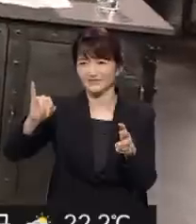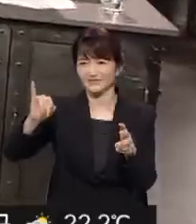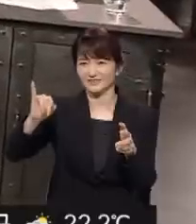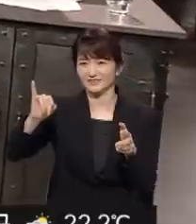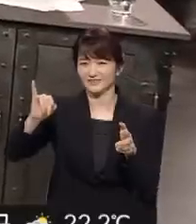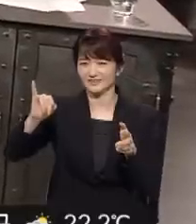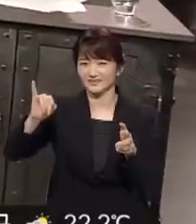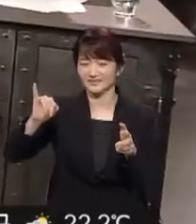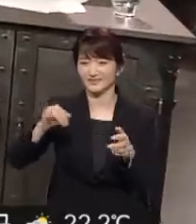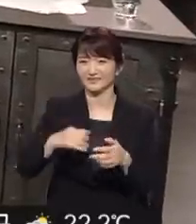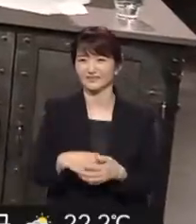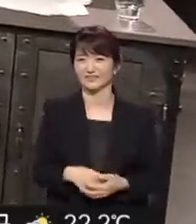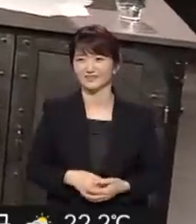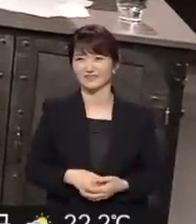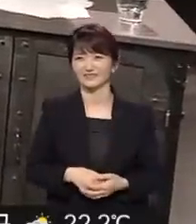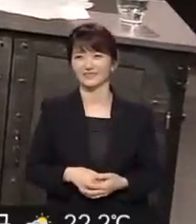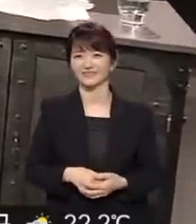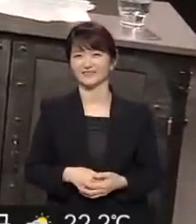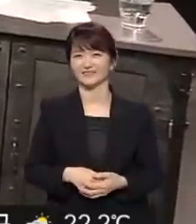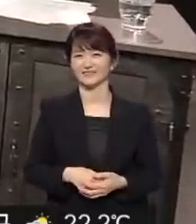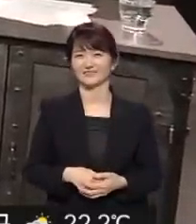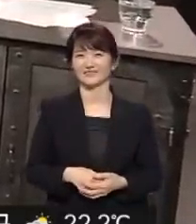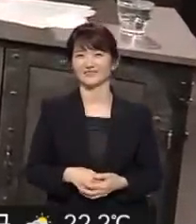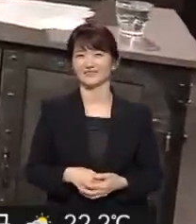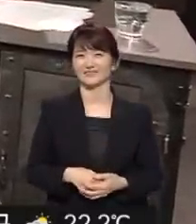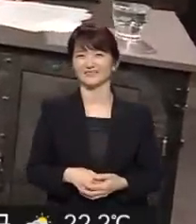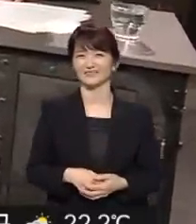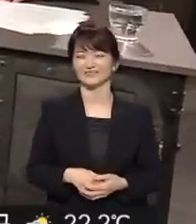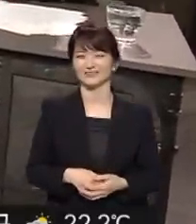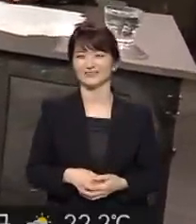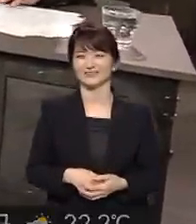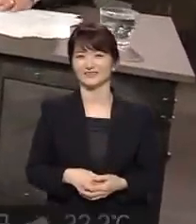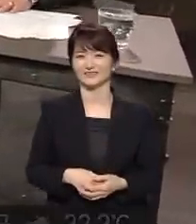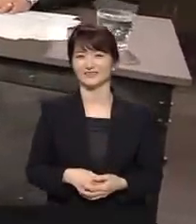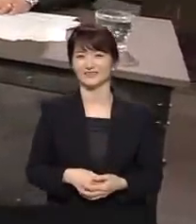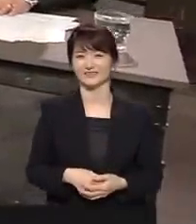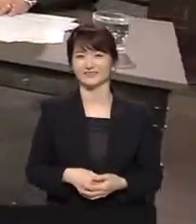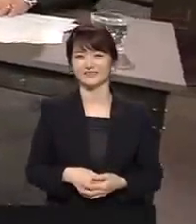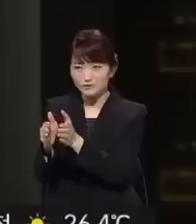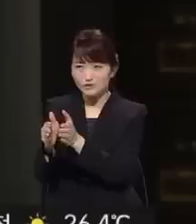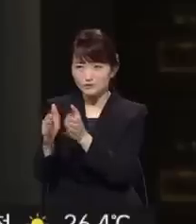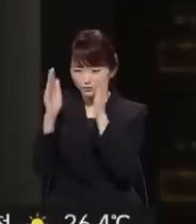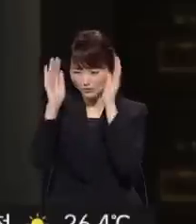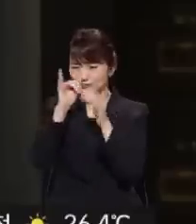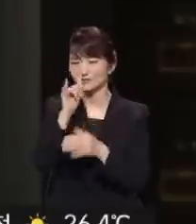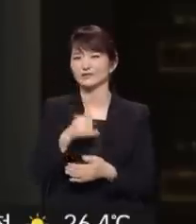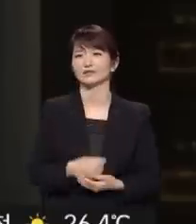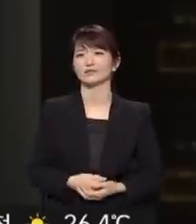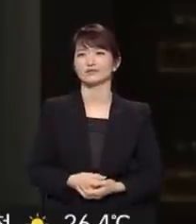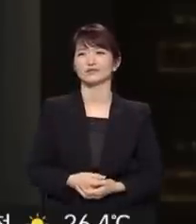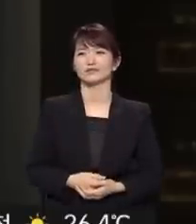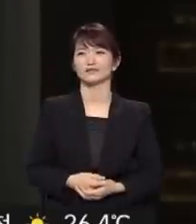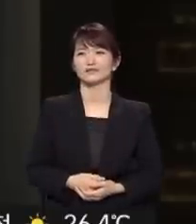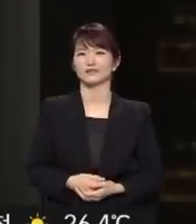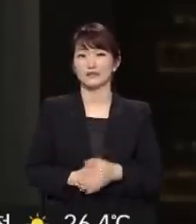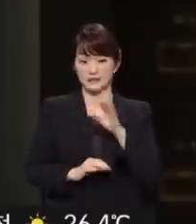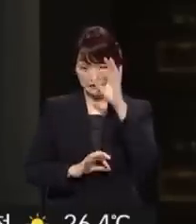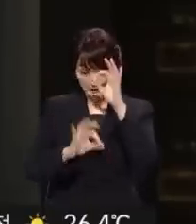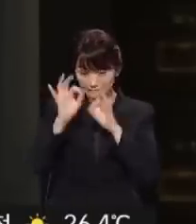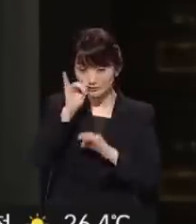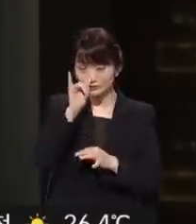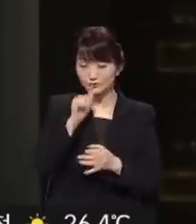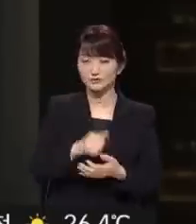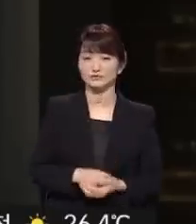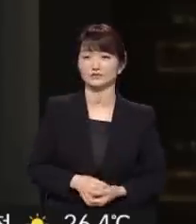설명하는 저도 답답하네요. 왜 이렇게 오늘따라 불량 욕심을. 아니에요. 너무 답답해서 그렇습니다. 예. 예. 아 그래서 이게 오타일 수도 있죠.